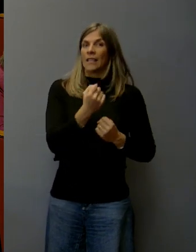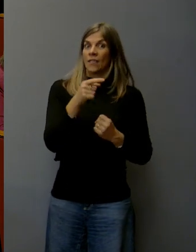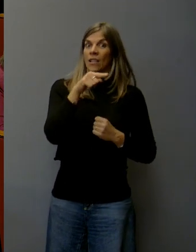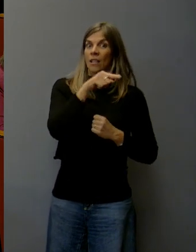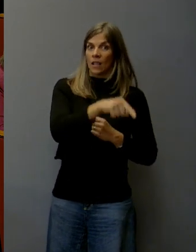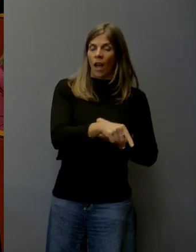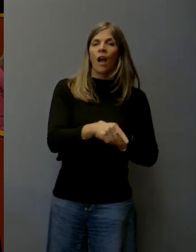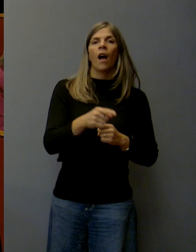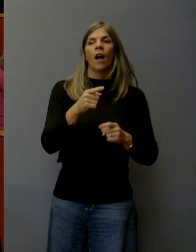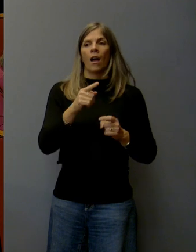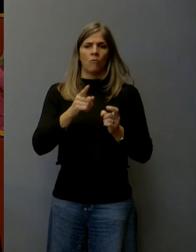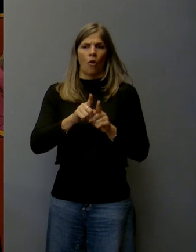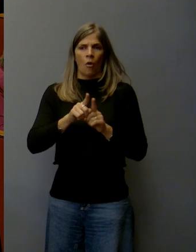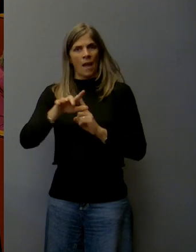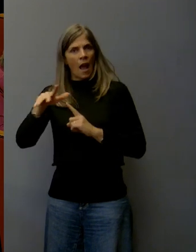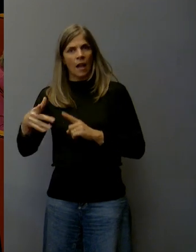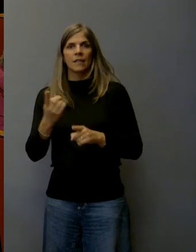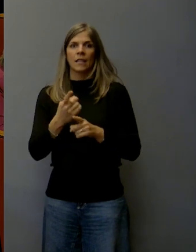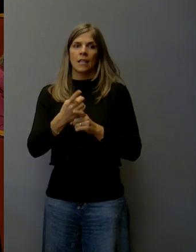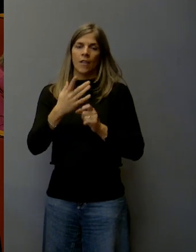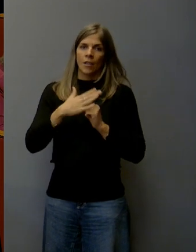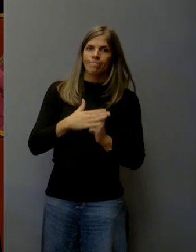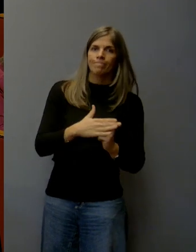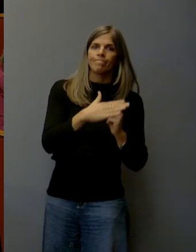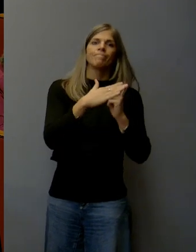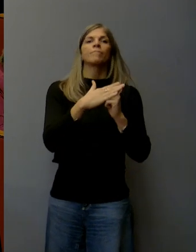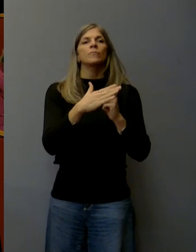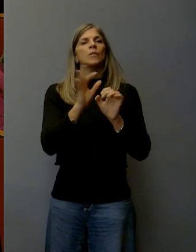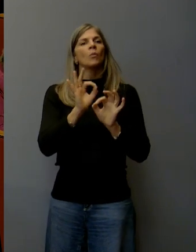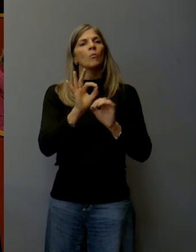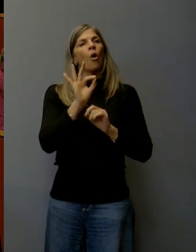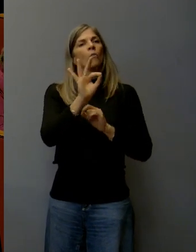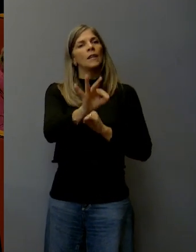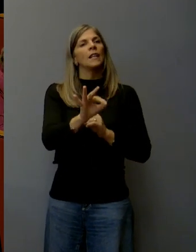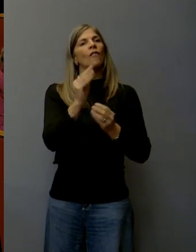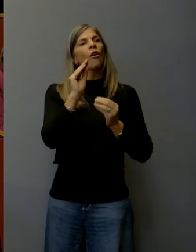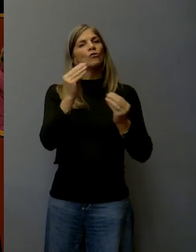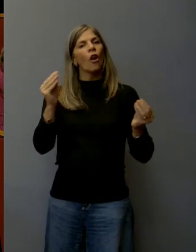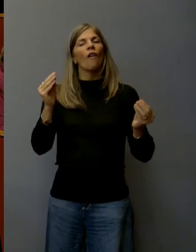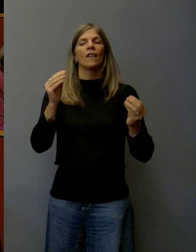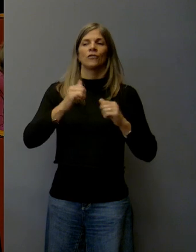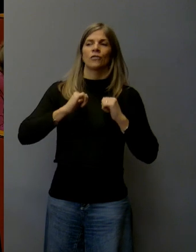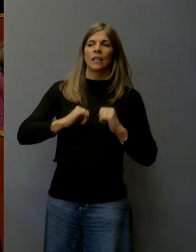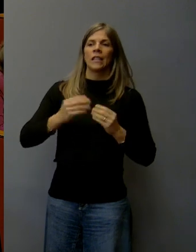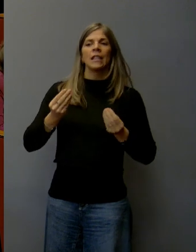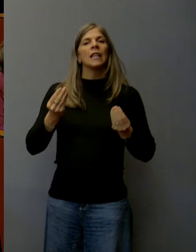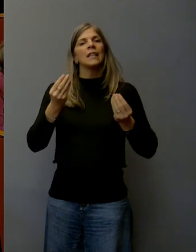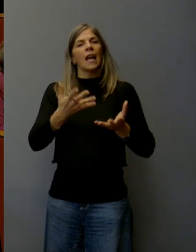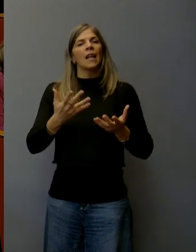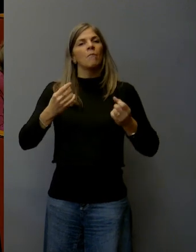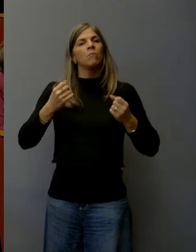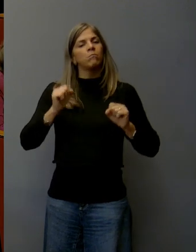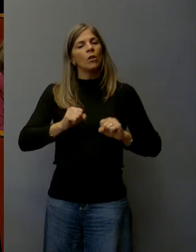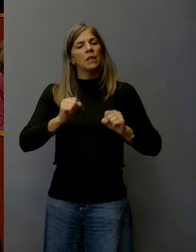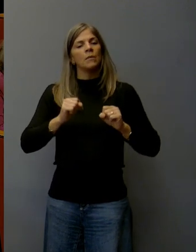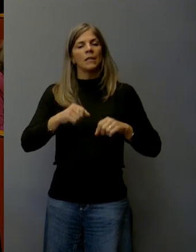promosse sostenute proprio per dare la possibilità ai giovani e alla cittadinanza di esercitarsi a partecipare